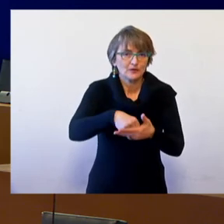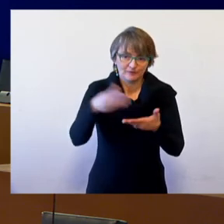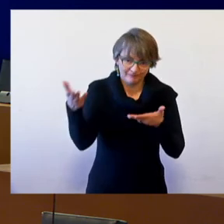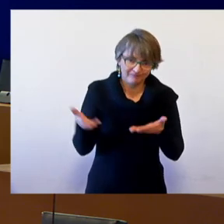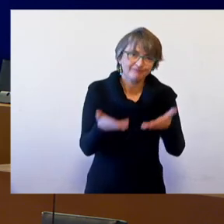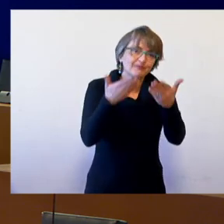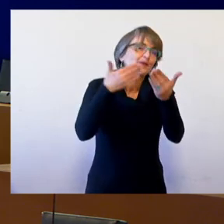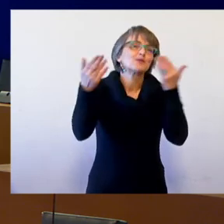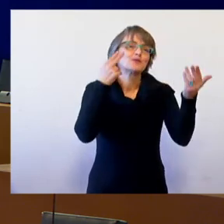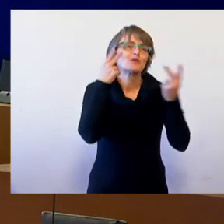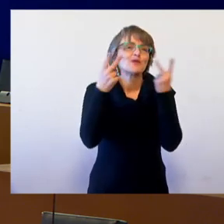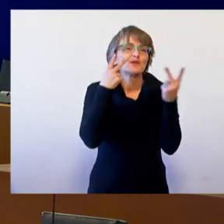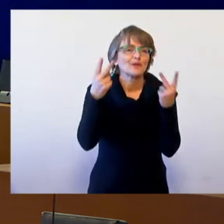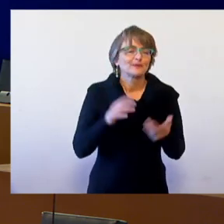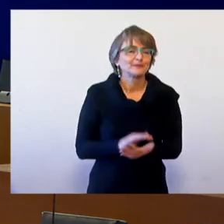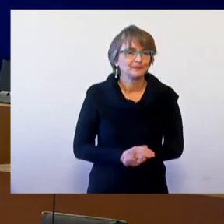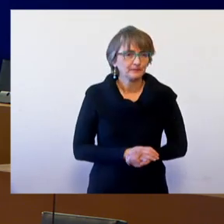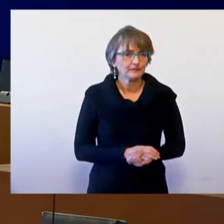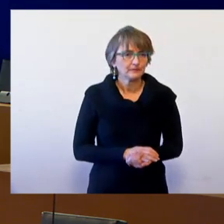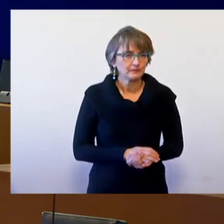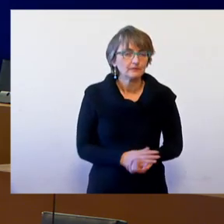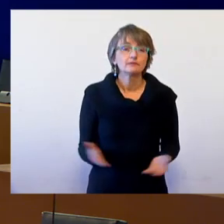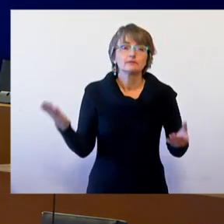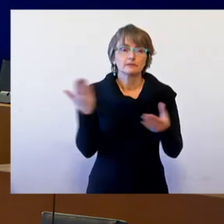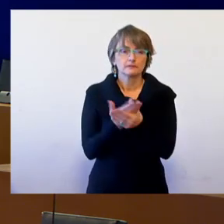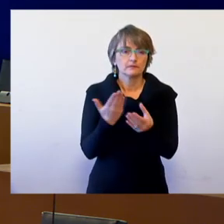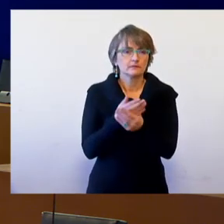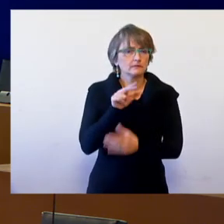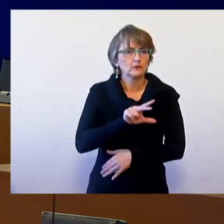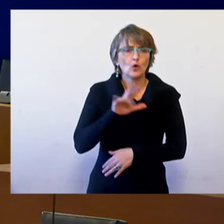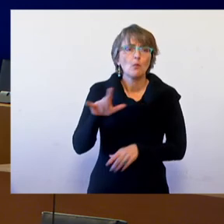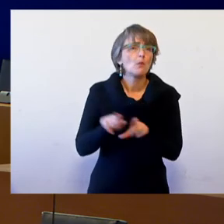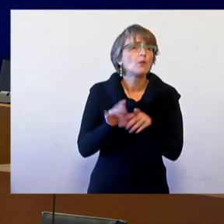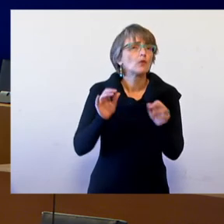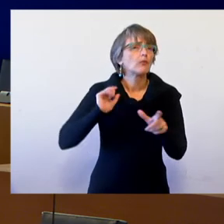à ces expositions. Sur l'affaire 35, je fais les deux,